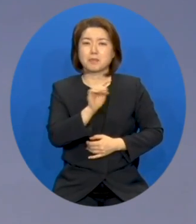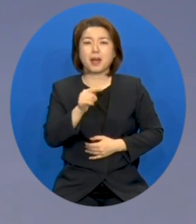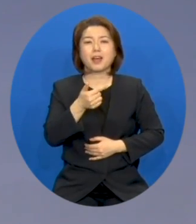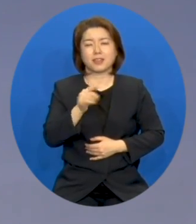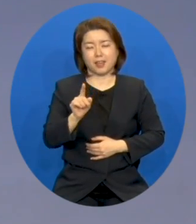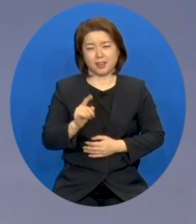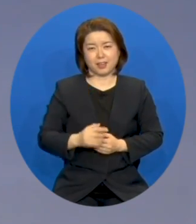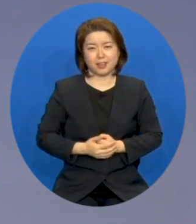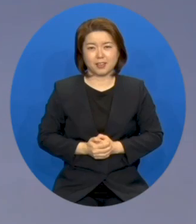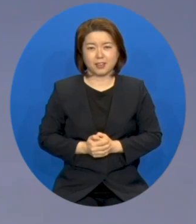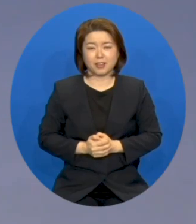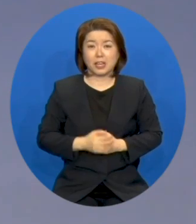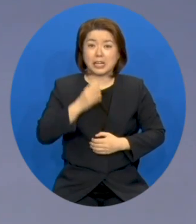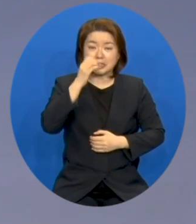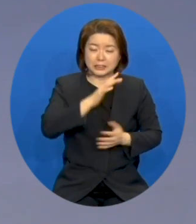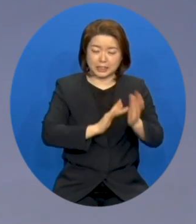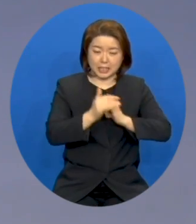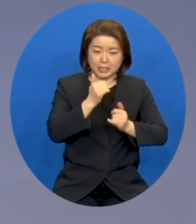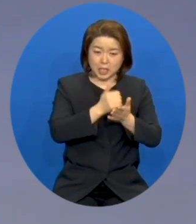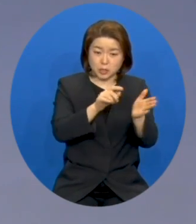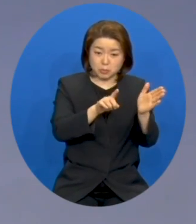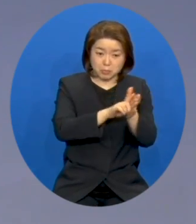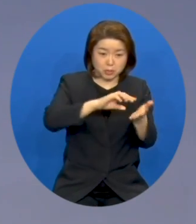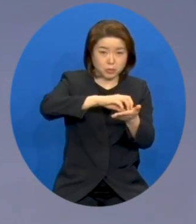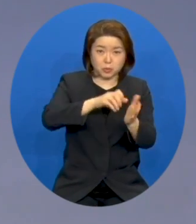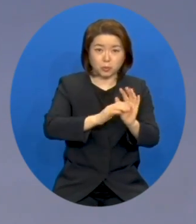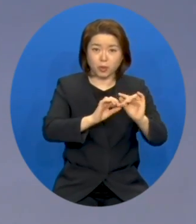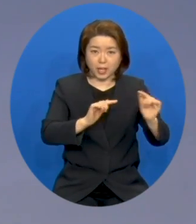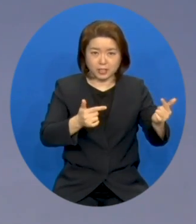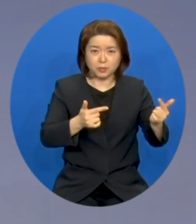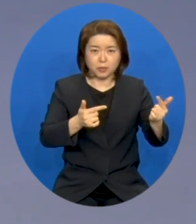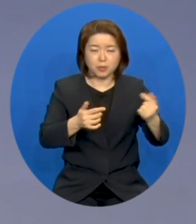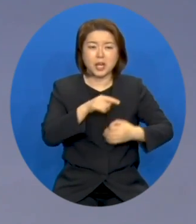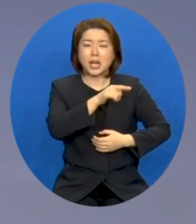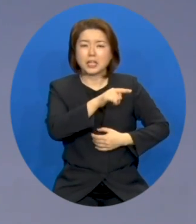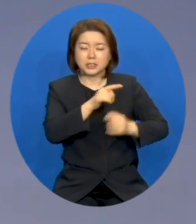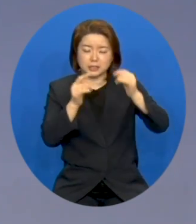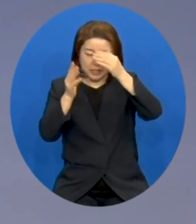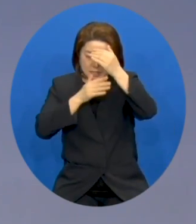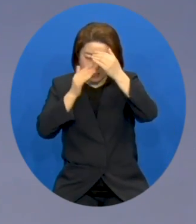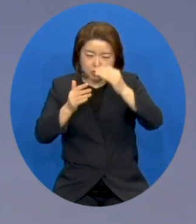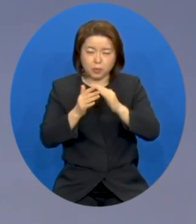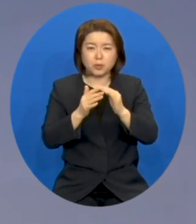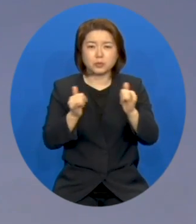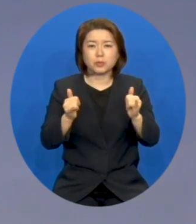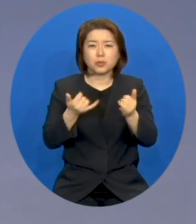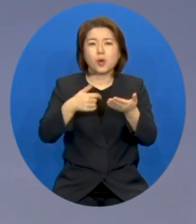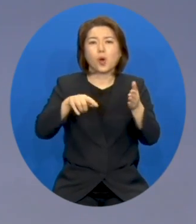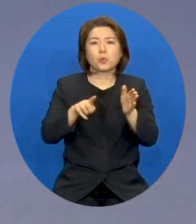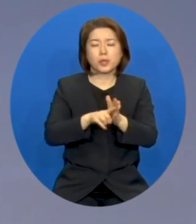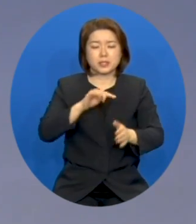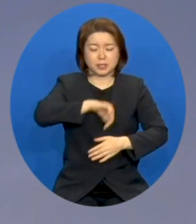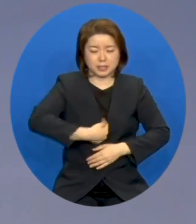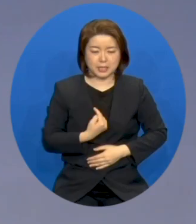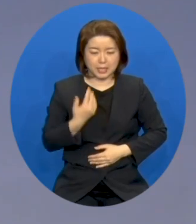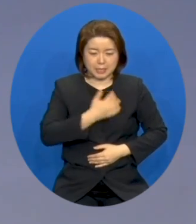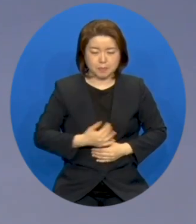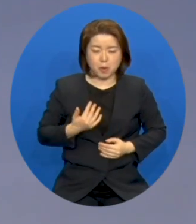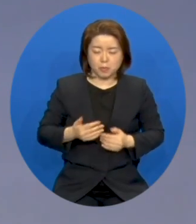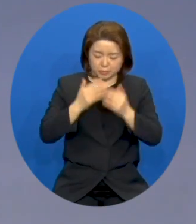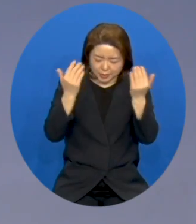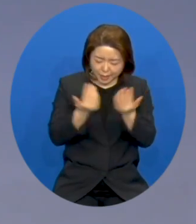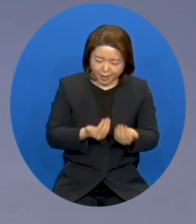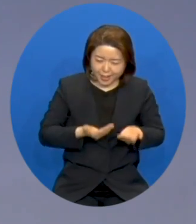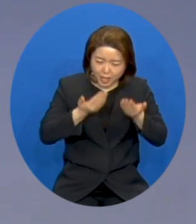스데바나였습니다. 그저 예수를 믿은 정도가 아니고 그 성도들을 위해서 자기 몸을 다 내어놓을